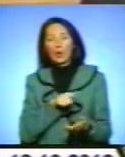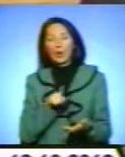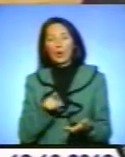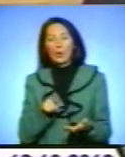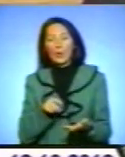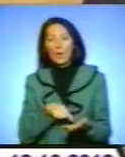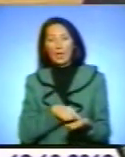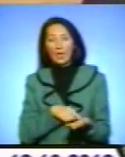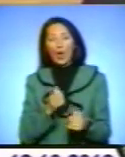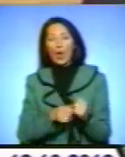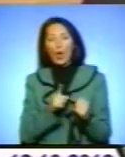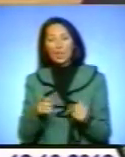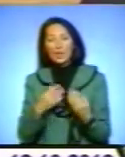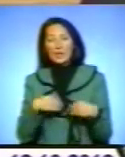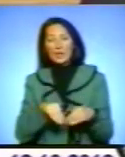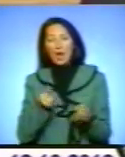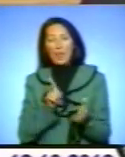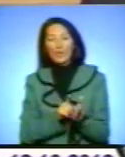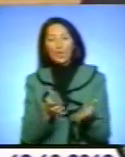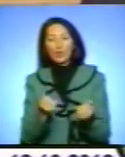Кожна сім'я повинна отримати